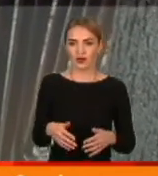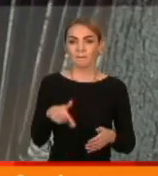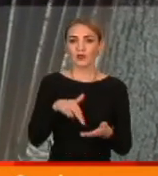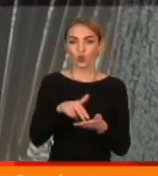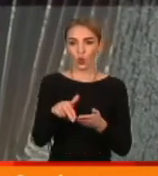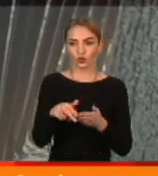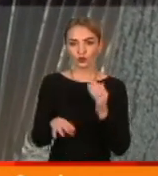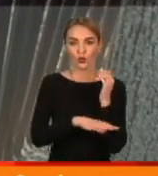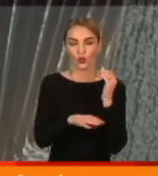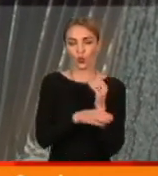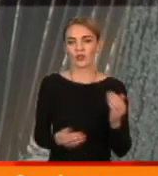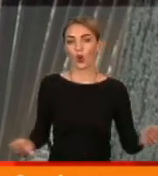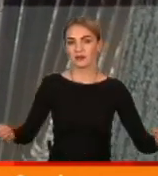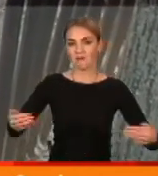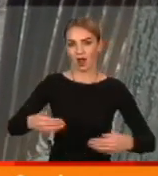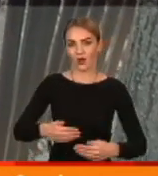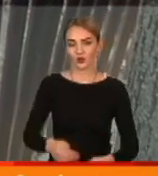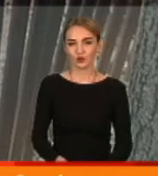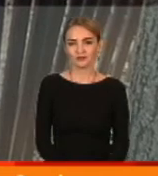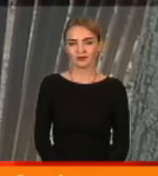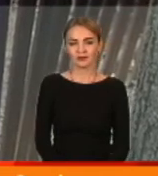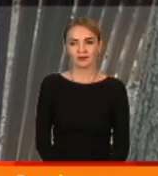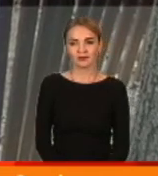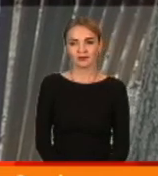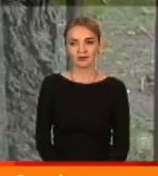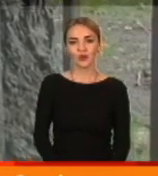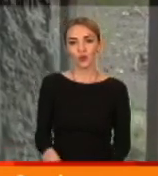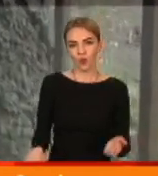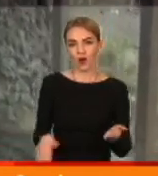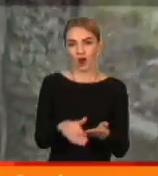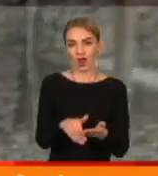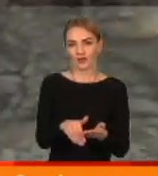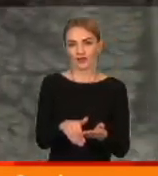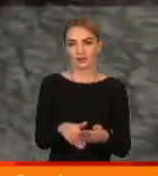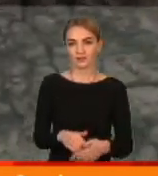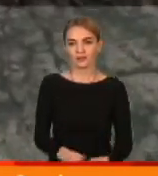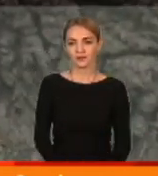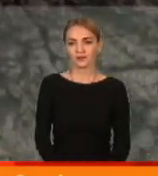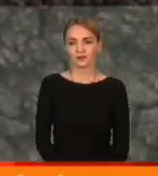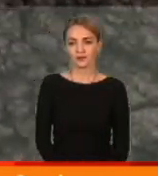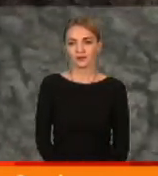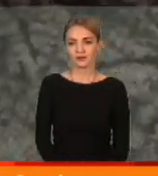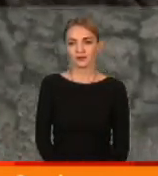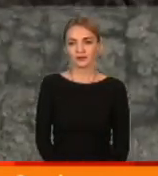нього і обнімаюся з ним. Воно мені допомагає. От навіть воно тут